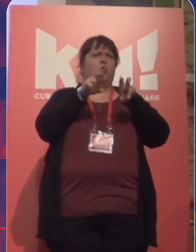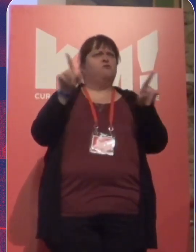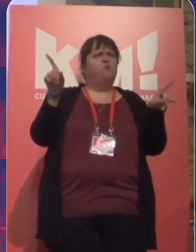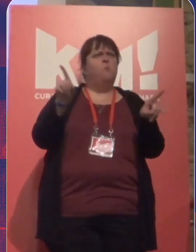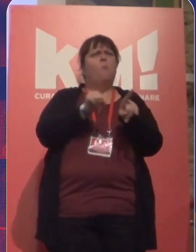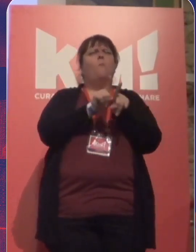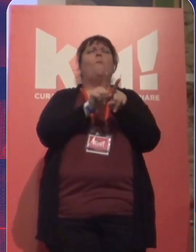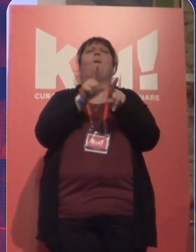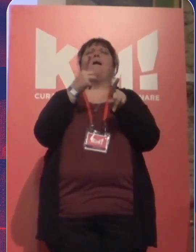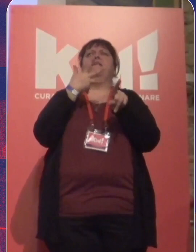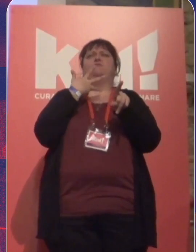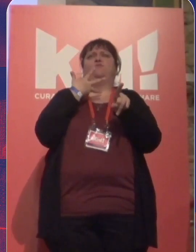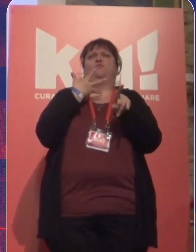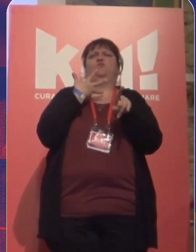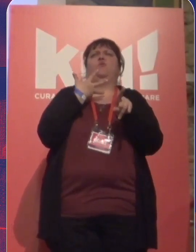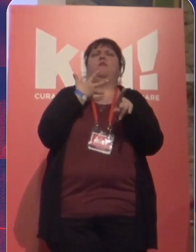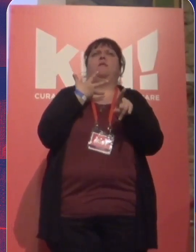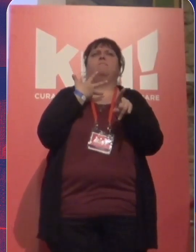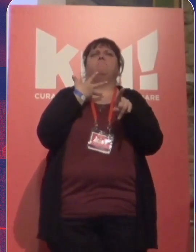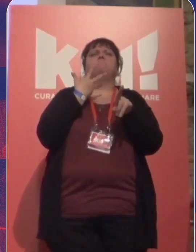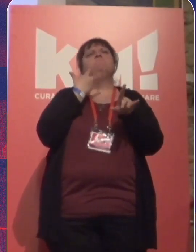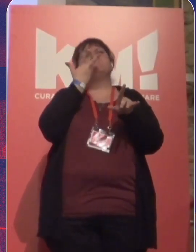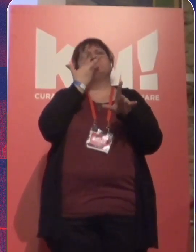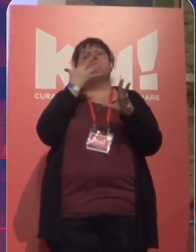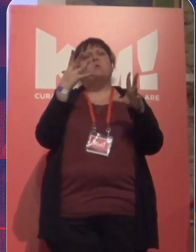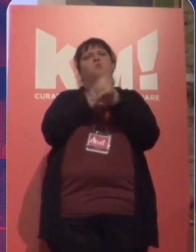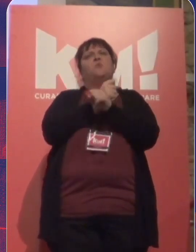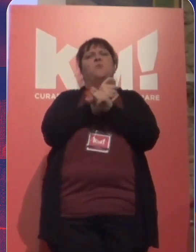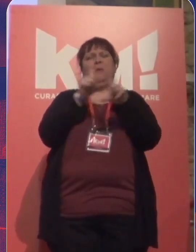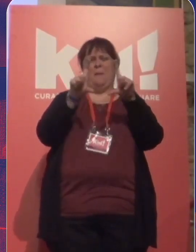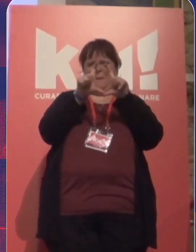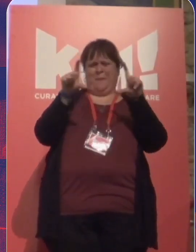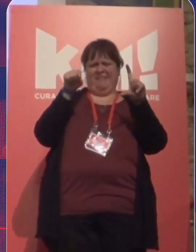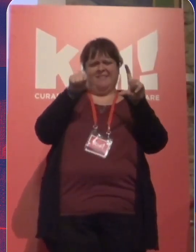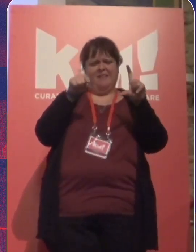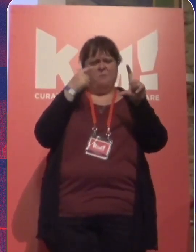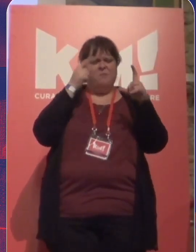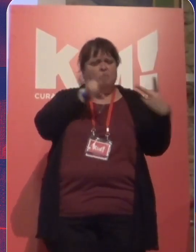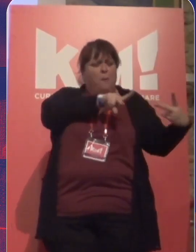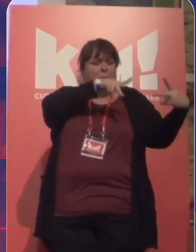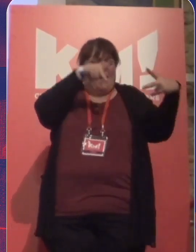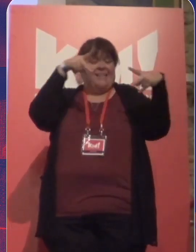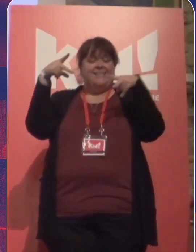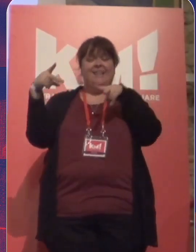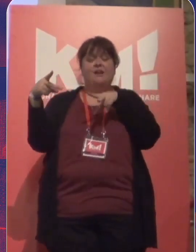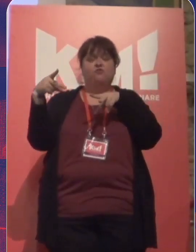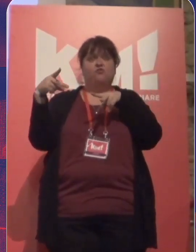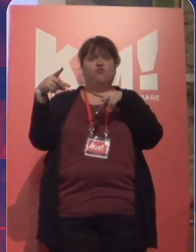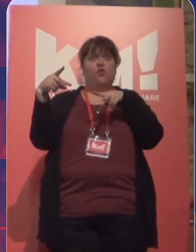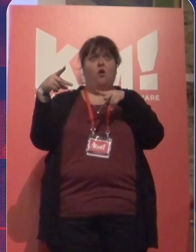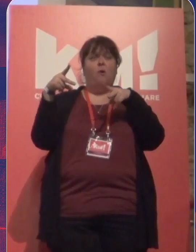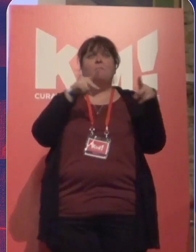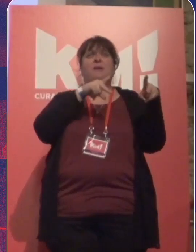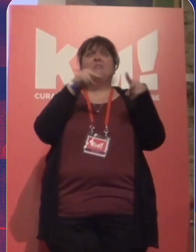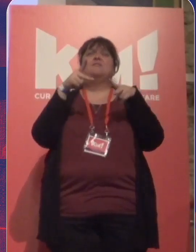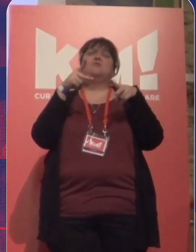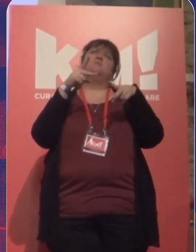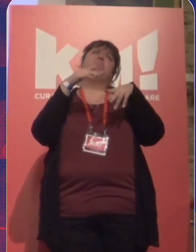voglio riassumere in modo molto breve da un paradigma neo libertino